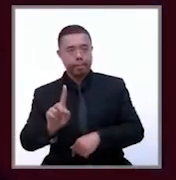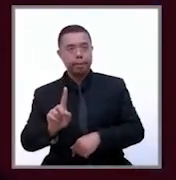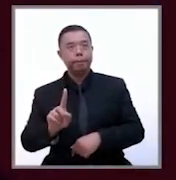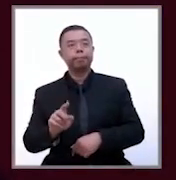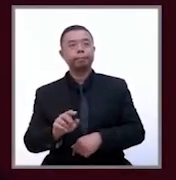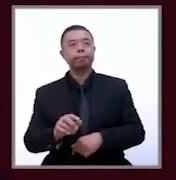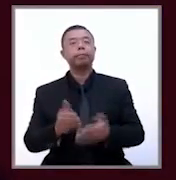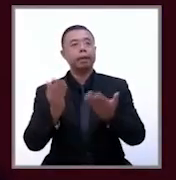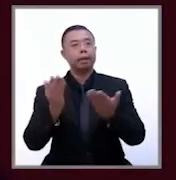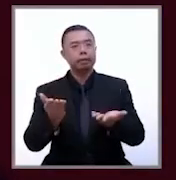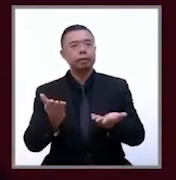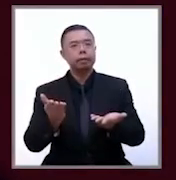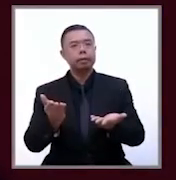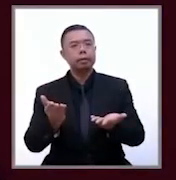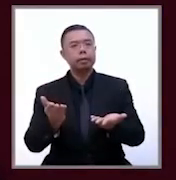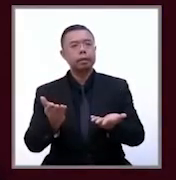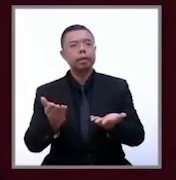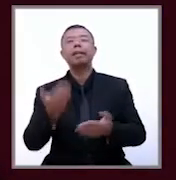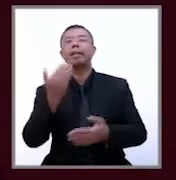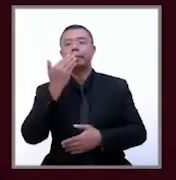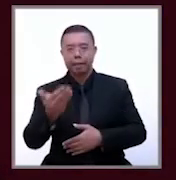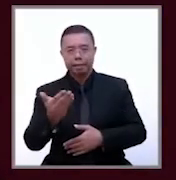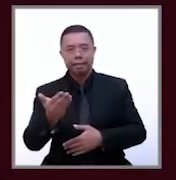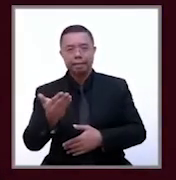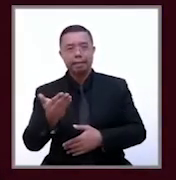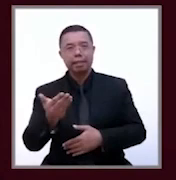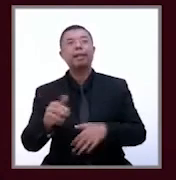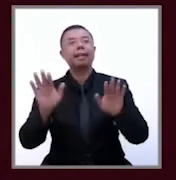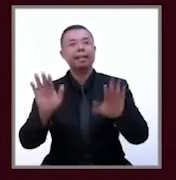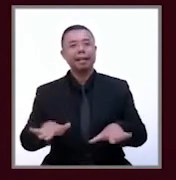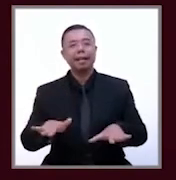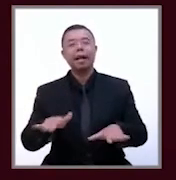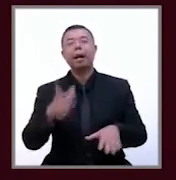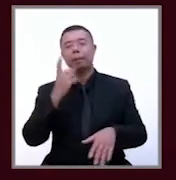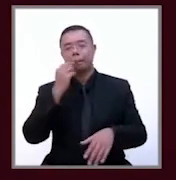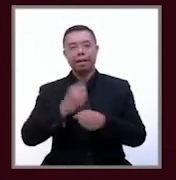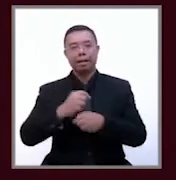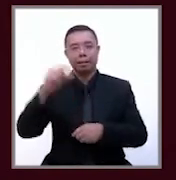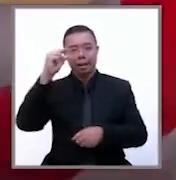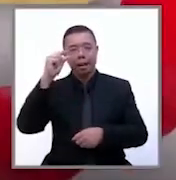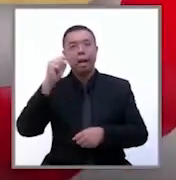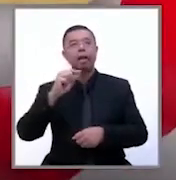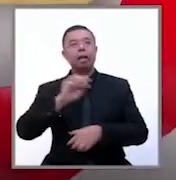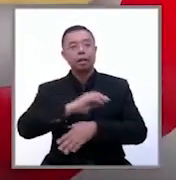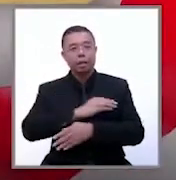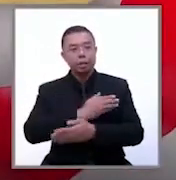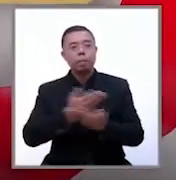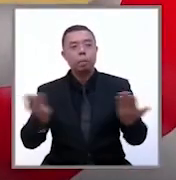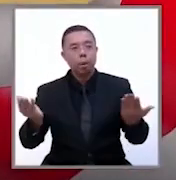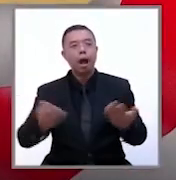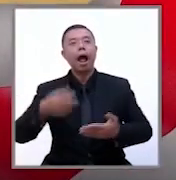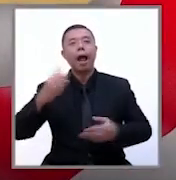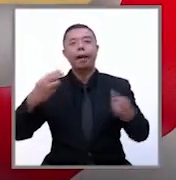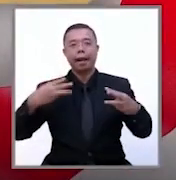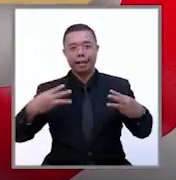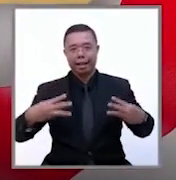berbicara silakan Terima kasih Tenang pak Gibran semua ada